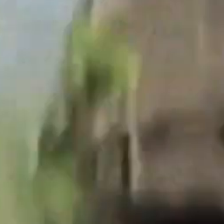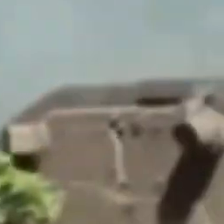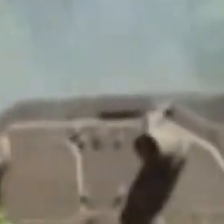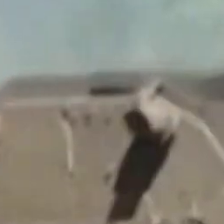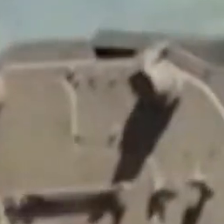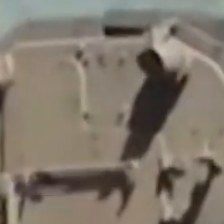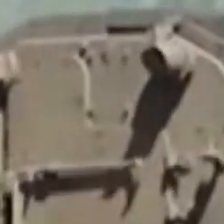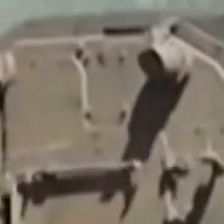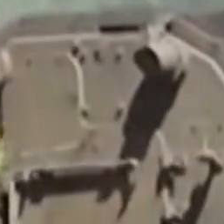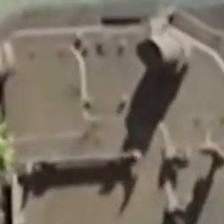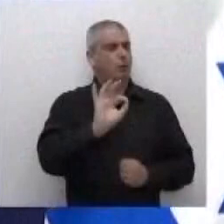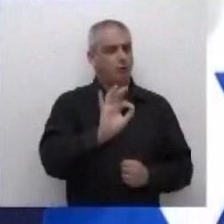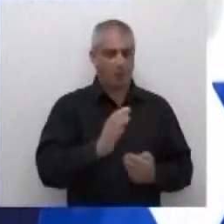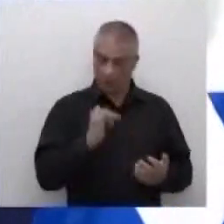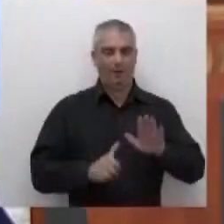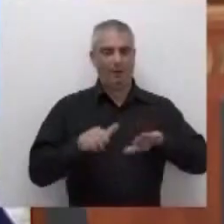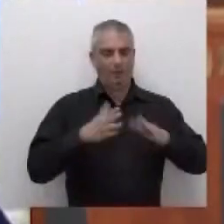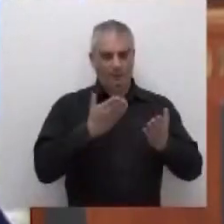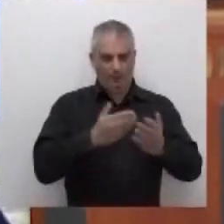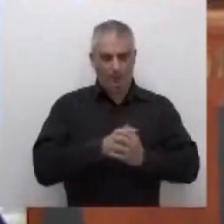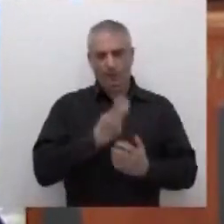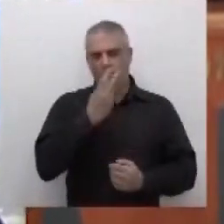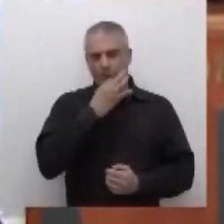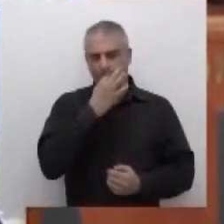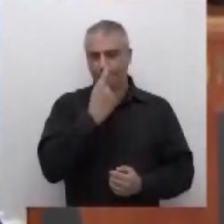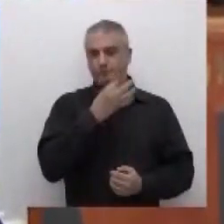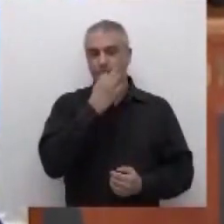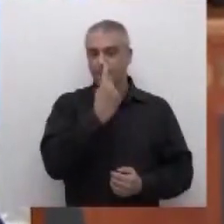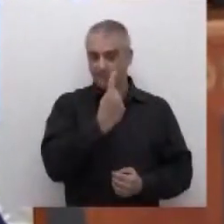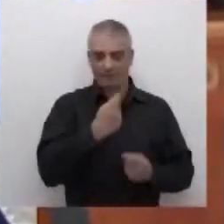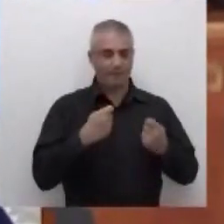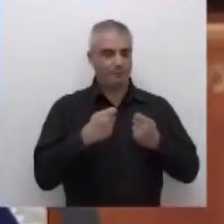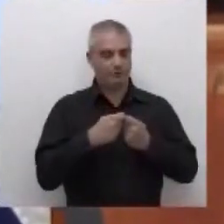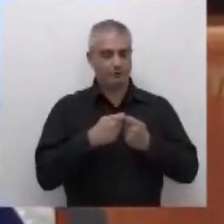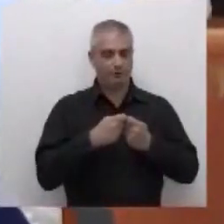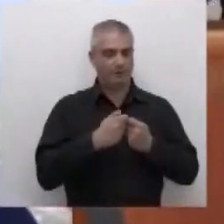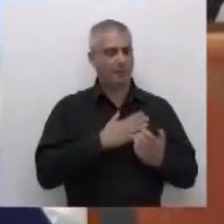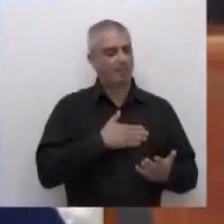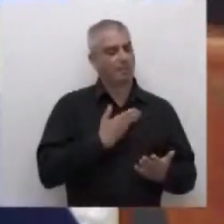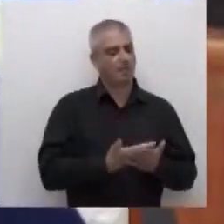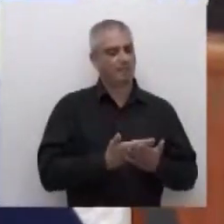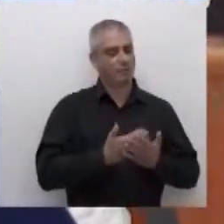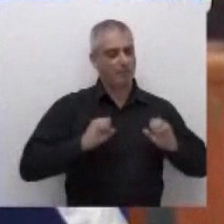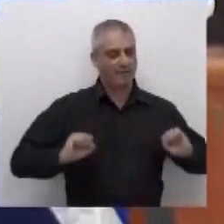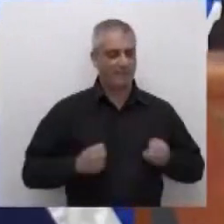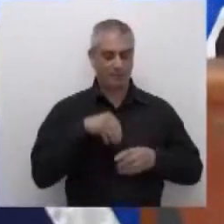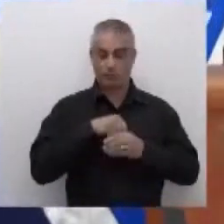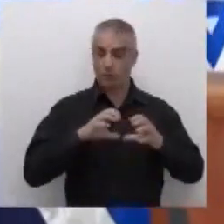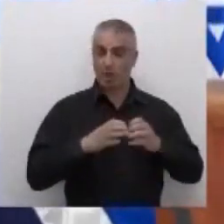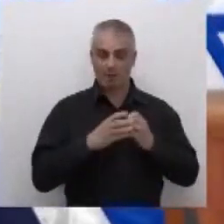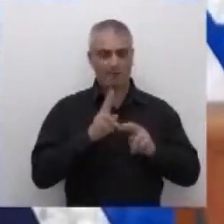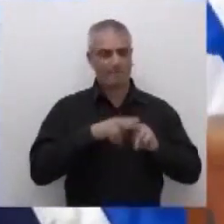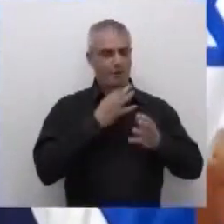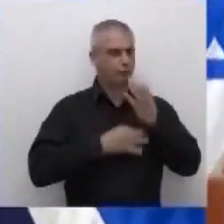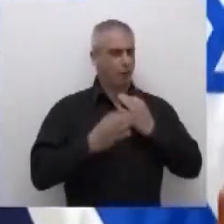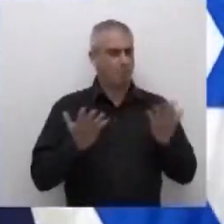यहूदियों की याद में मनाता है। इस दिन का पूरा नाम योम हाशोआ वे हगेवुरा है, जिसका शाब्दिक अर्थ है प्रलय और वीरता